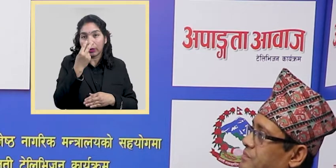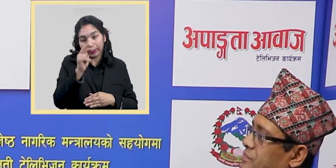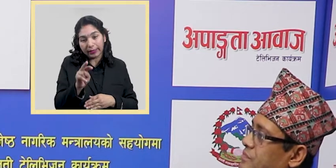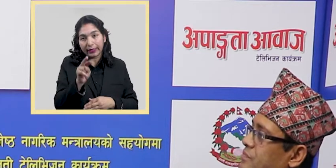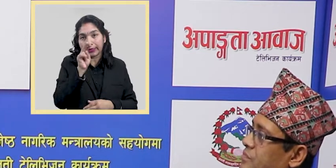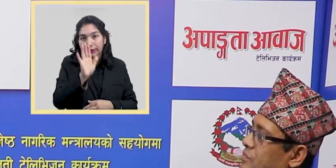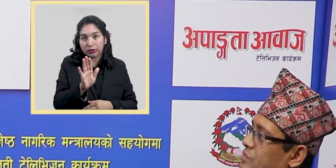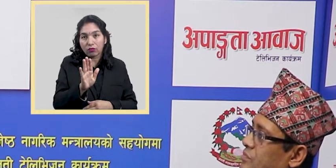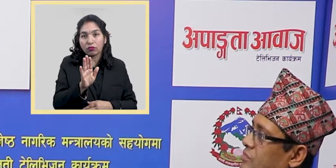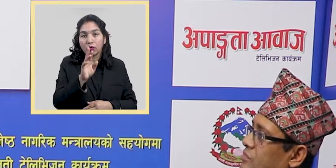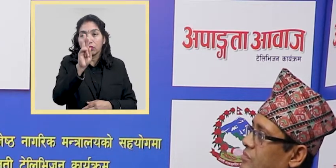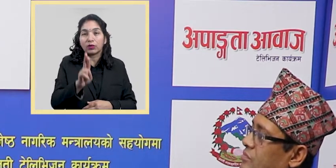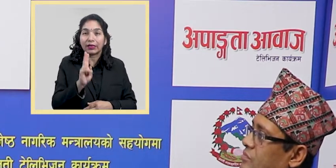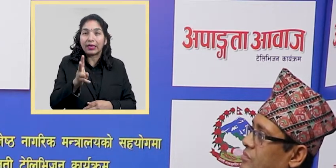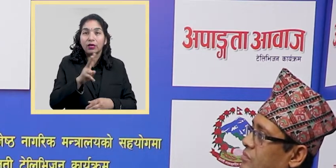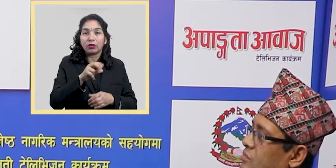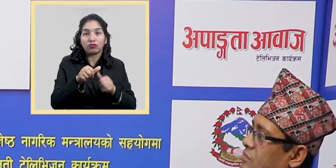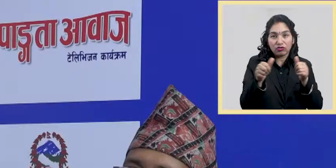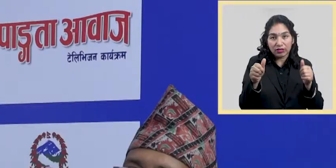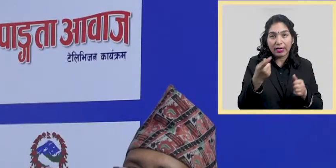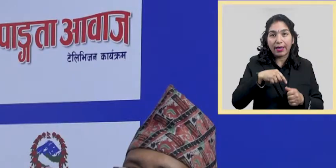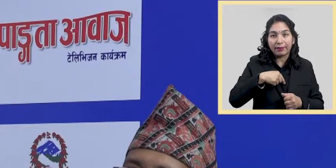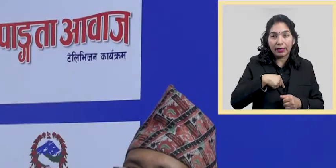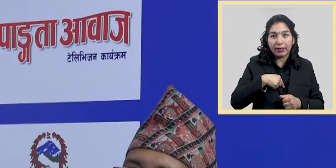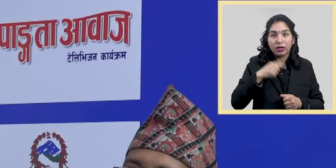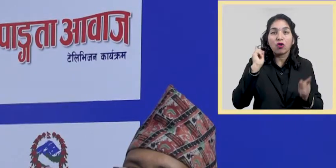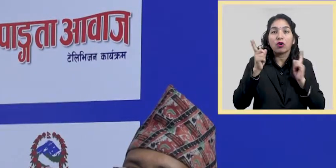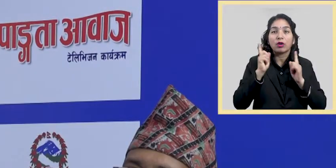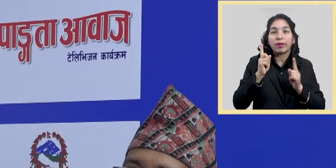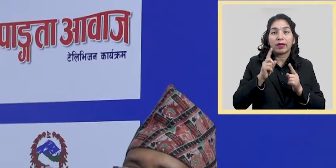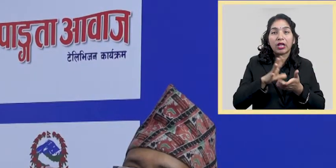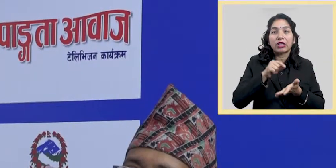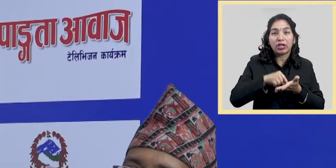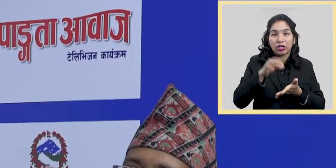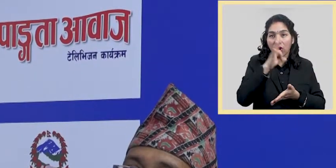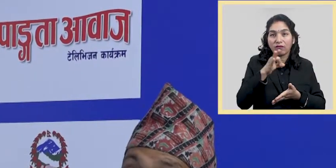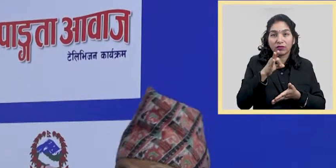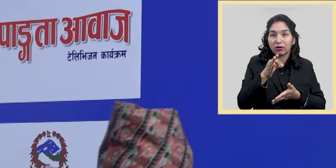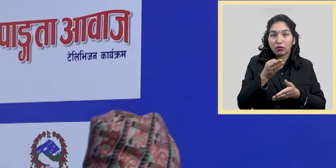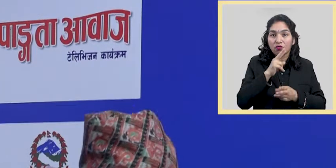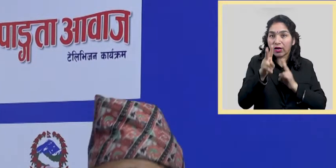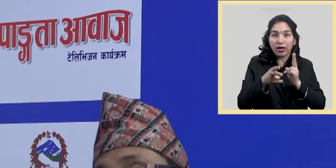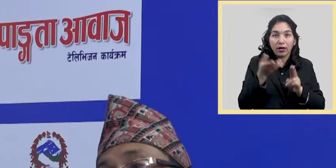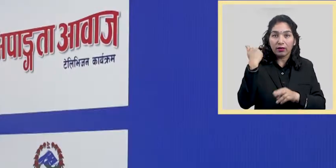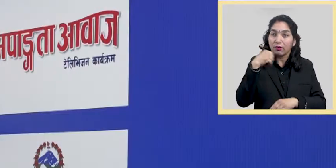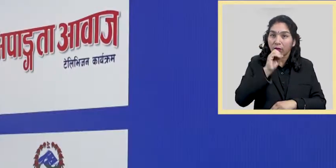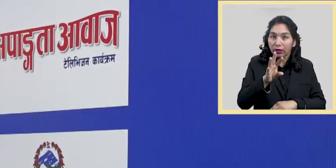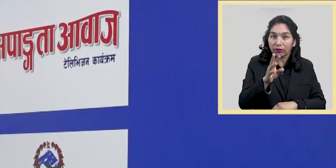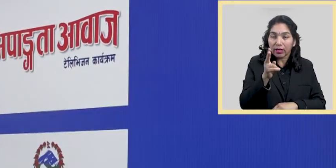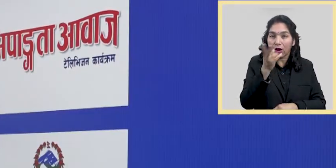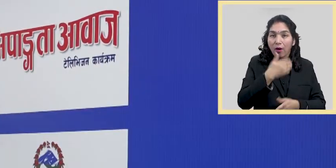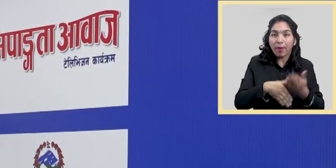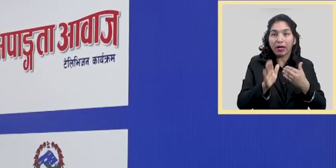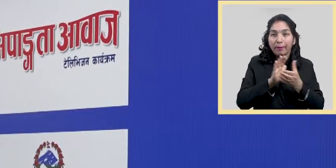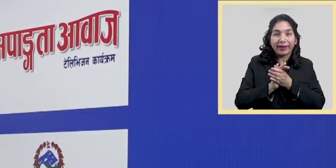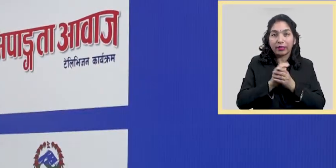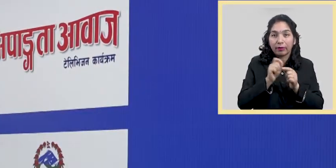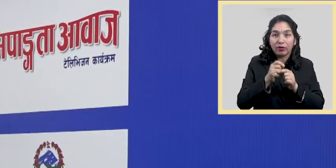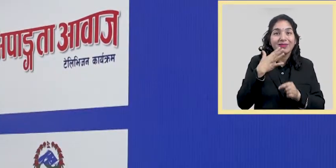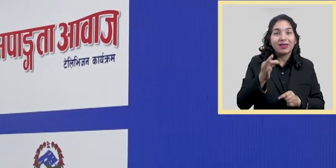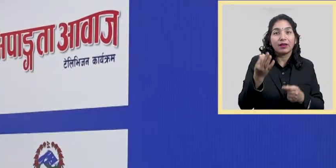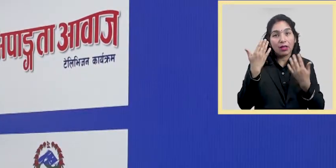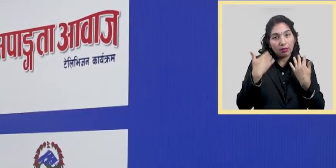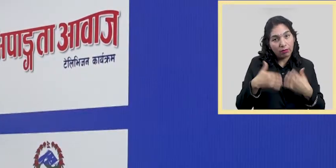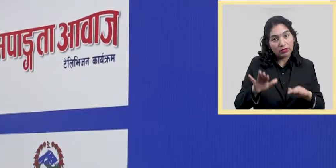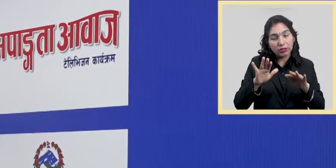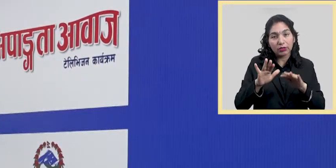हामीले पनि देखेका छौँ र त्यही अन्तर्गत हाम्रो नगरपालिका केन्द्रीय कार्यालय कुरा मैले अहिले पनि राखेको थिएँ त्यहाँ चाहिँ अपाङ्ग मैत्री बनाउने भन्ने हामीले